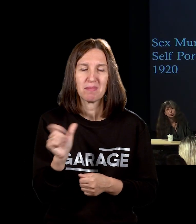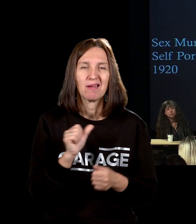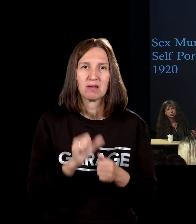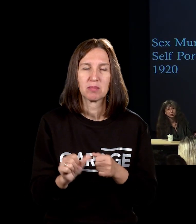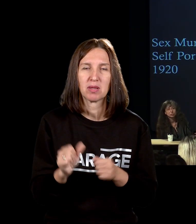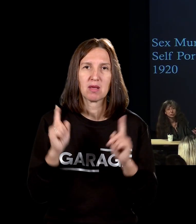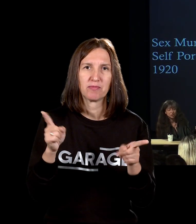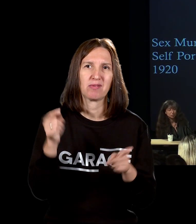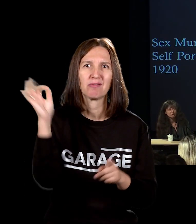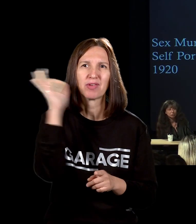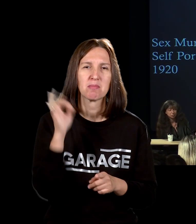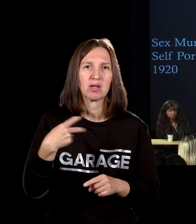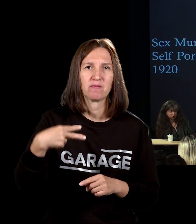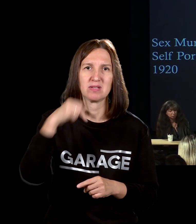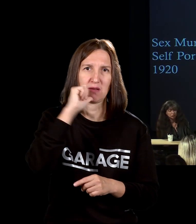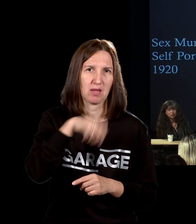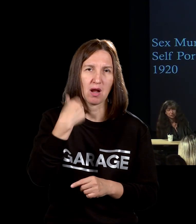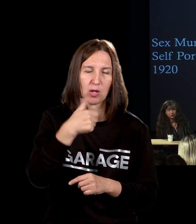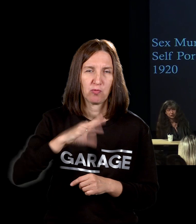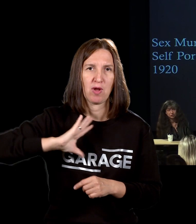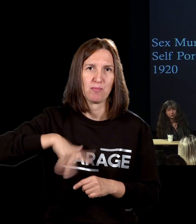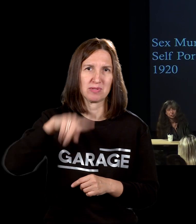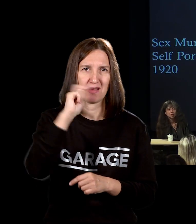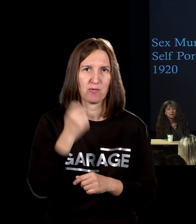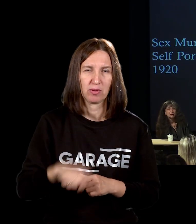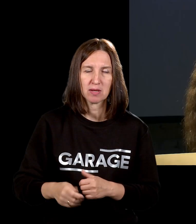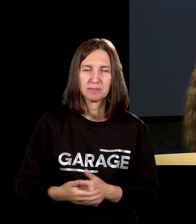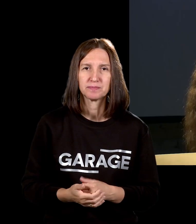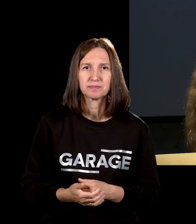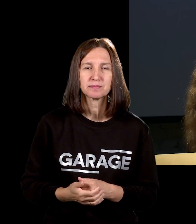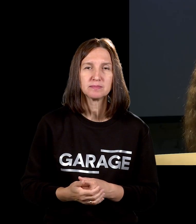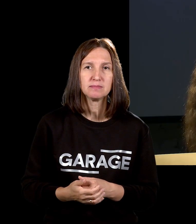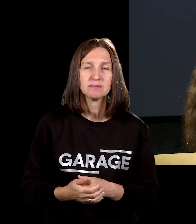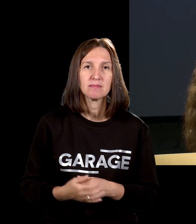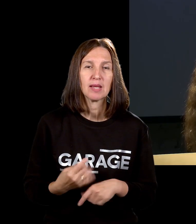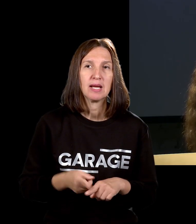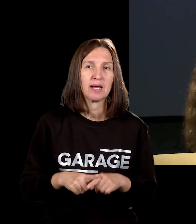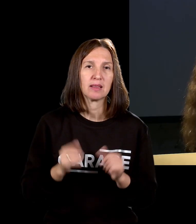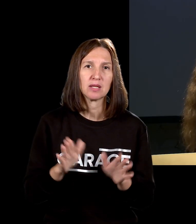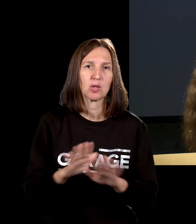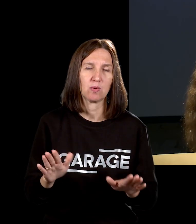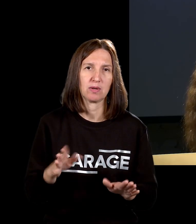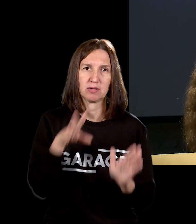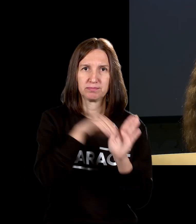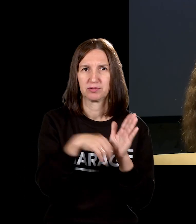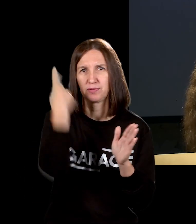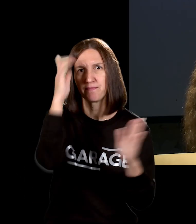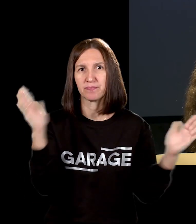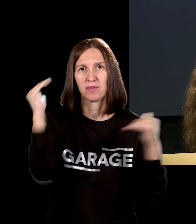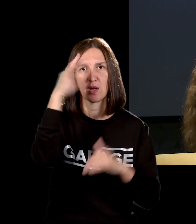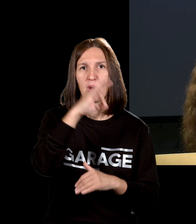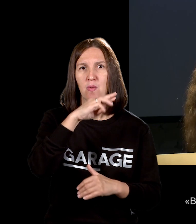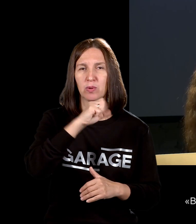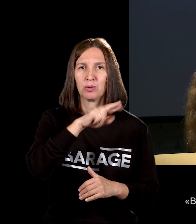Веймарской Германии, в Германии послевоенной 20-х годов. Это не только работы Отто Дикса и Гроца,